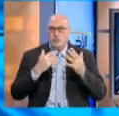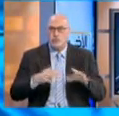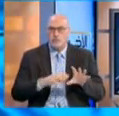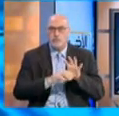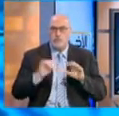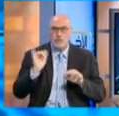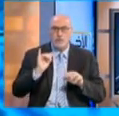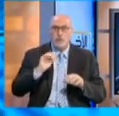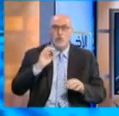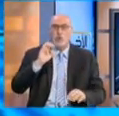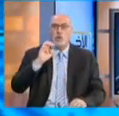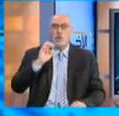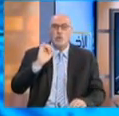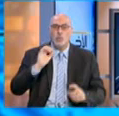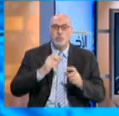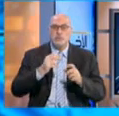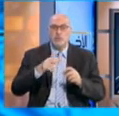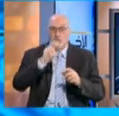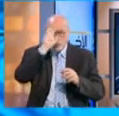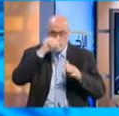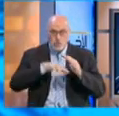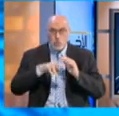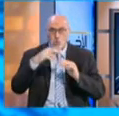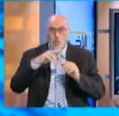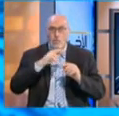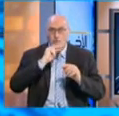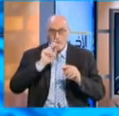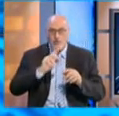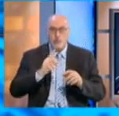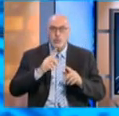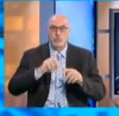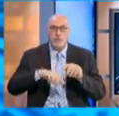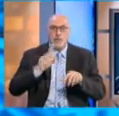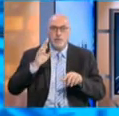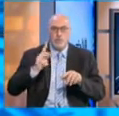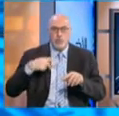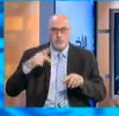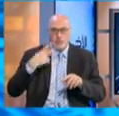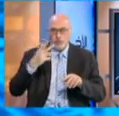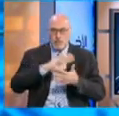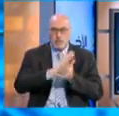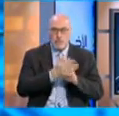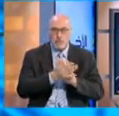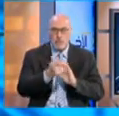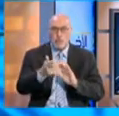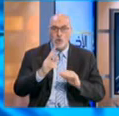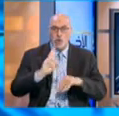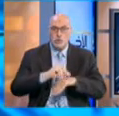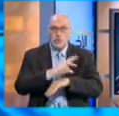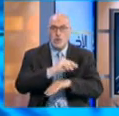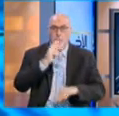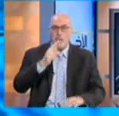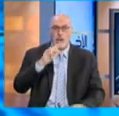المؤسسة الوطنية للمنتجات المنجمية غير الحديدية والمواد النافعة بالشراكة مع الشركة الأسترالية